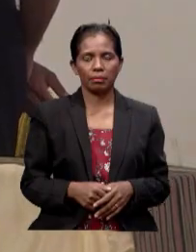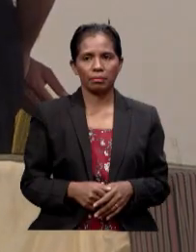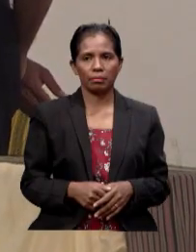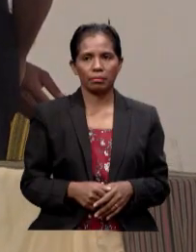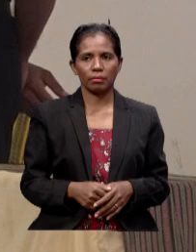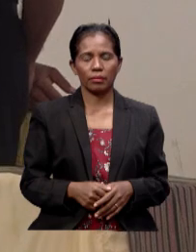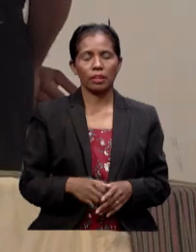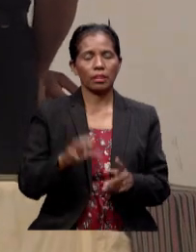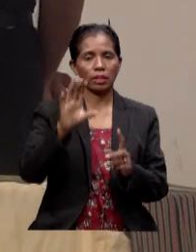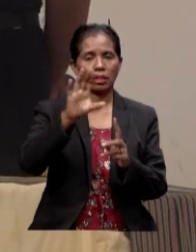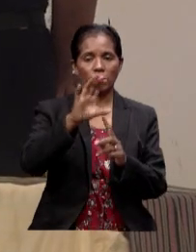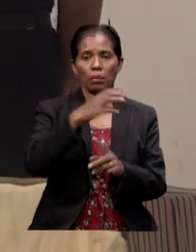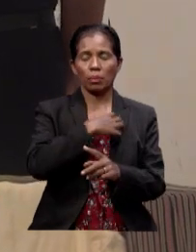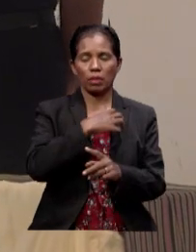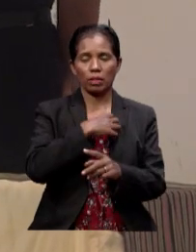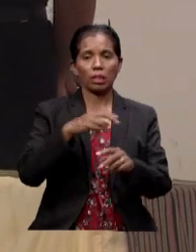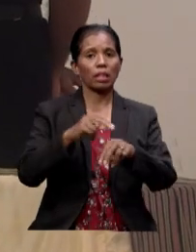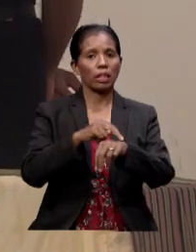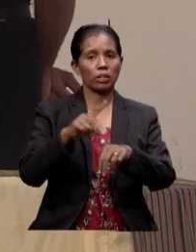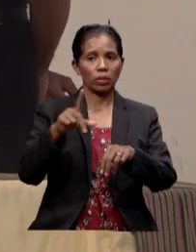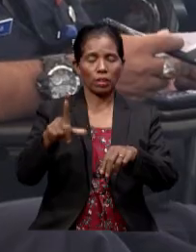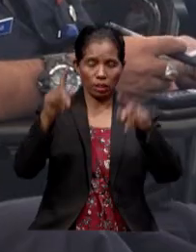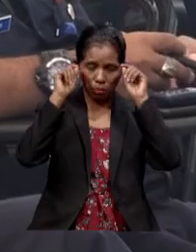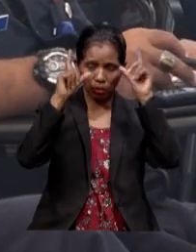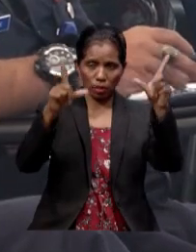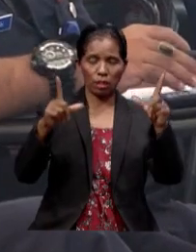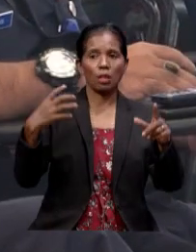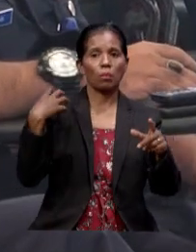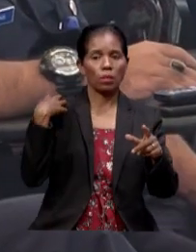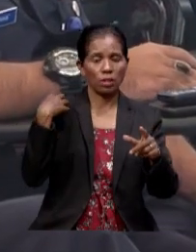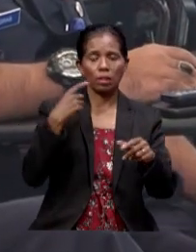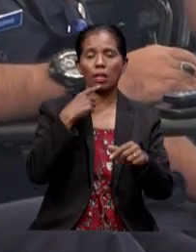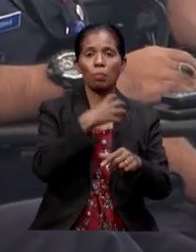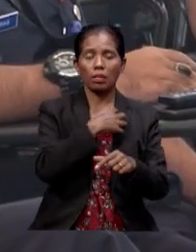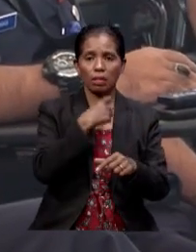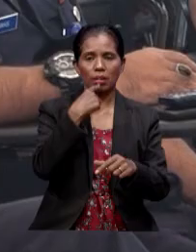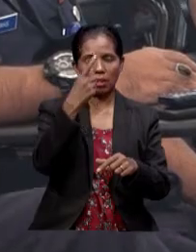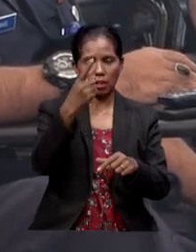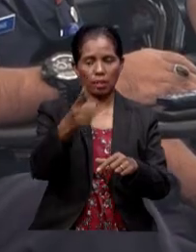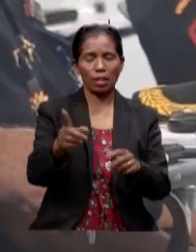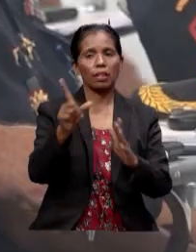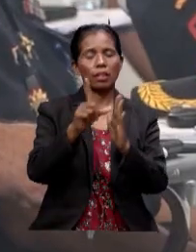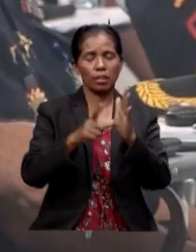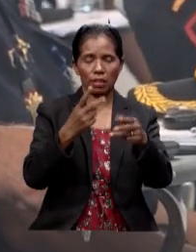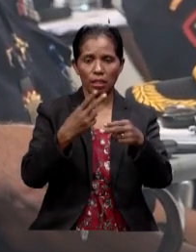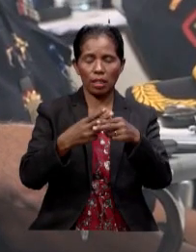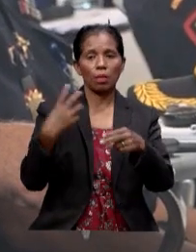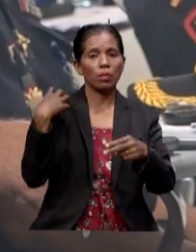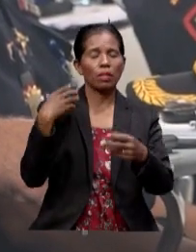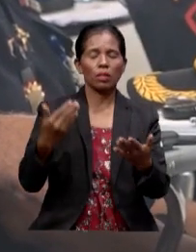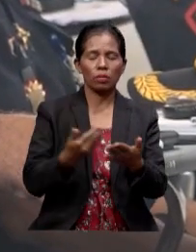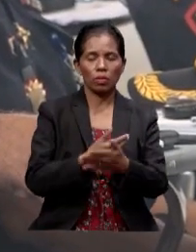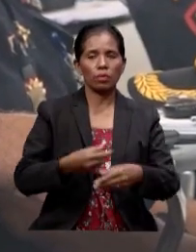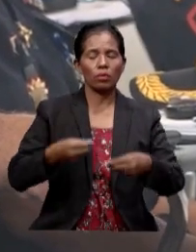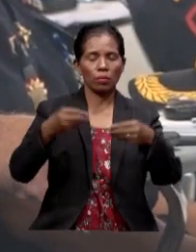Komandante Jeral Polisi Nasional Timor Leste, Komisario Faustino da Costa Hateten, lista kandidato ba Komisario Pentel Fong, Komando Jeral Pentel i entrega teona ba